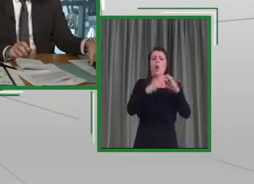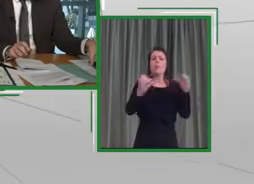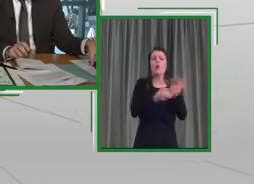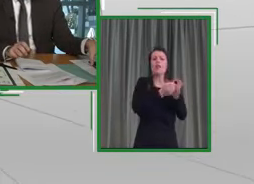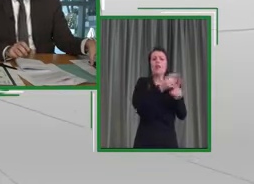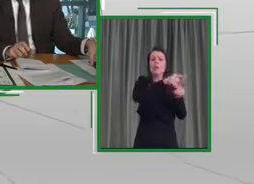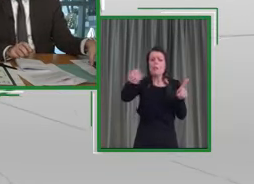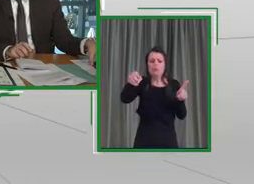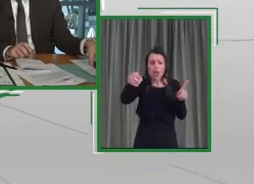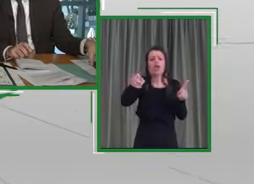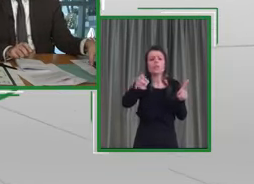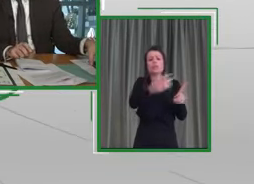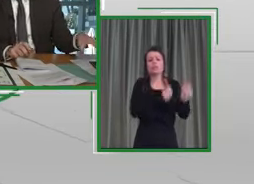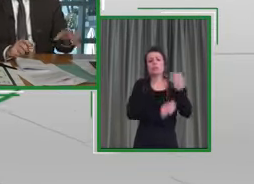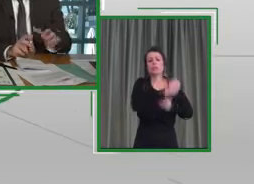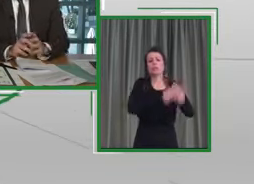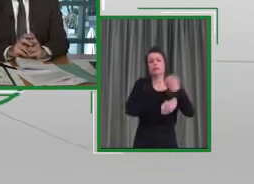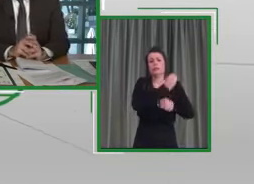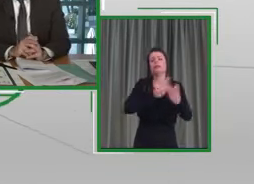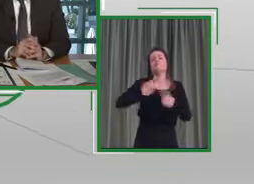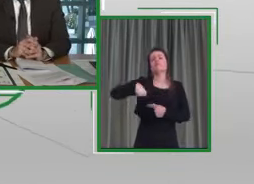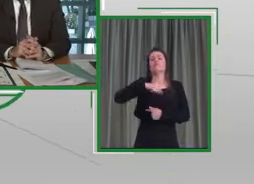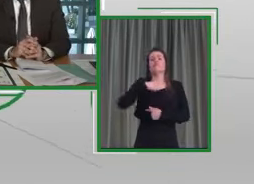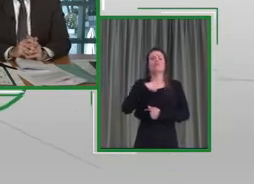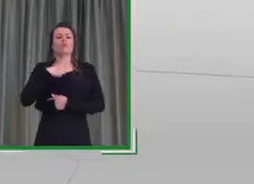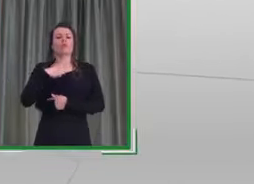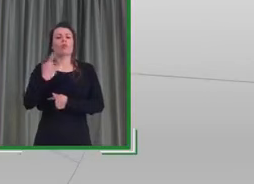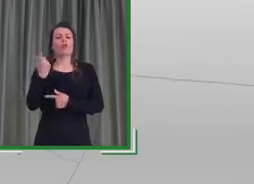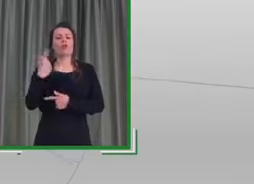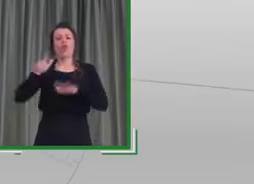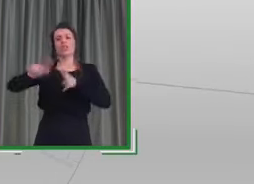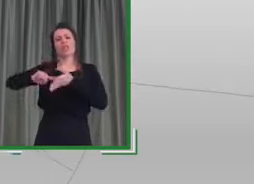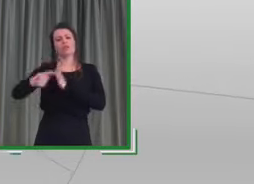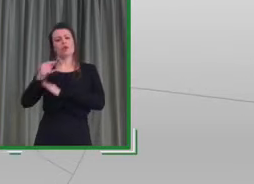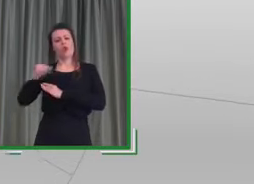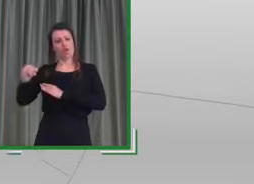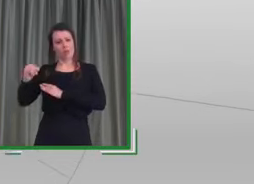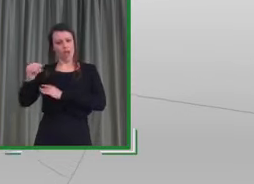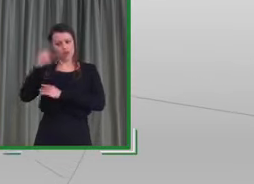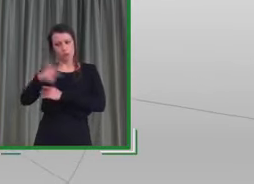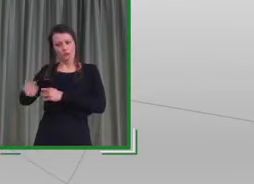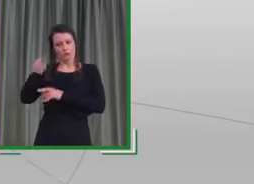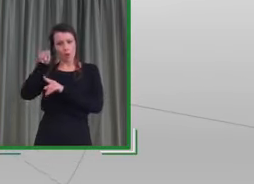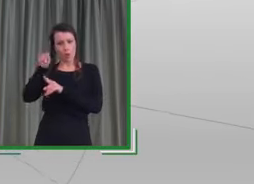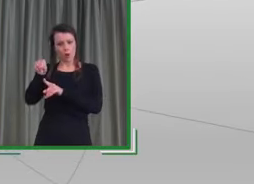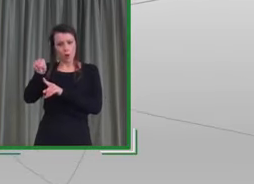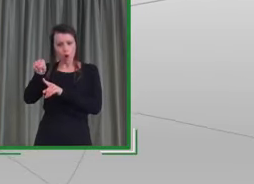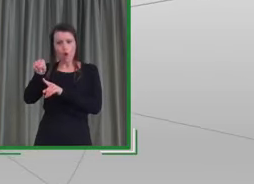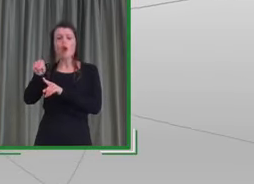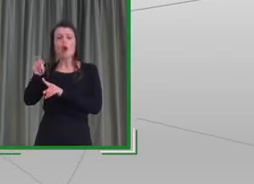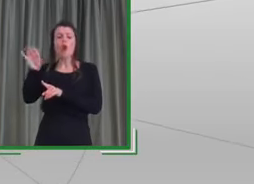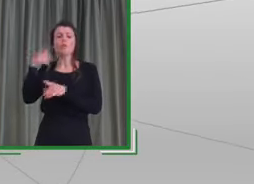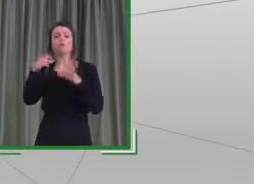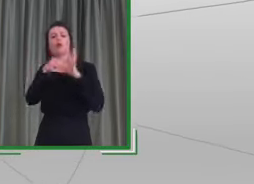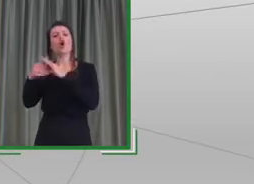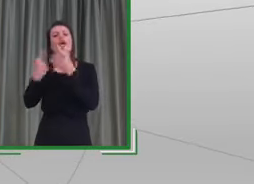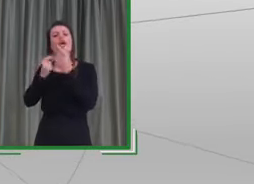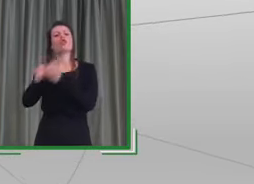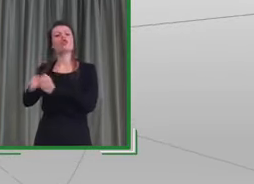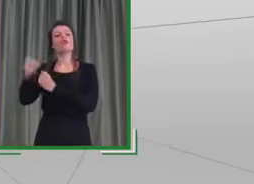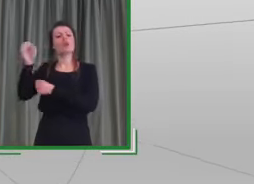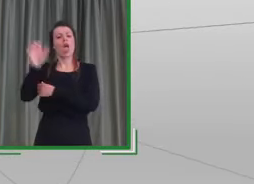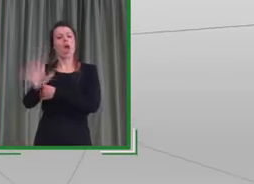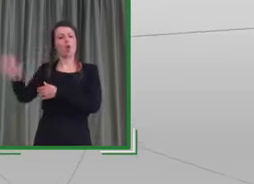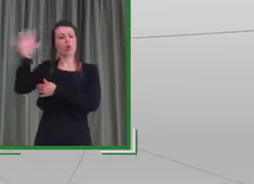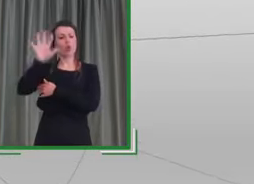andati a recuperare questi sette milioni e mezzo di euro sui fondi europei che avevamo ancora